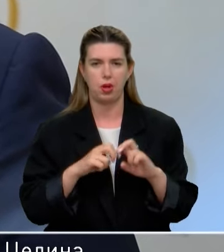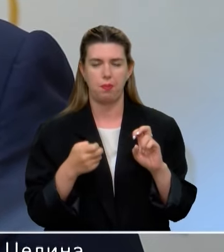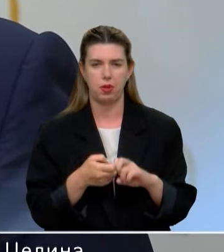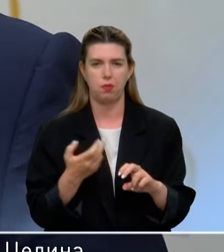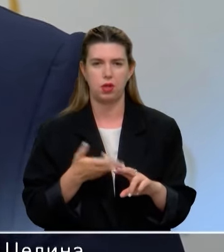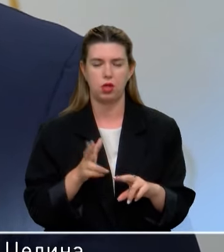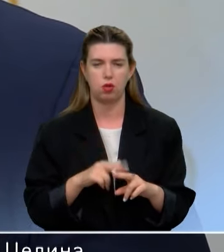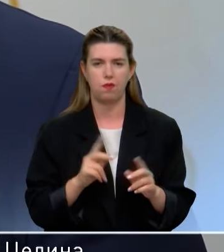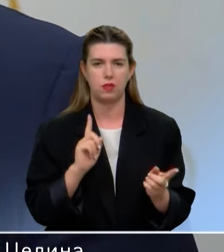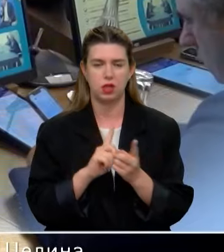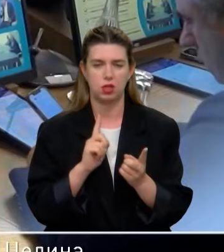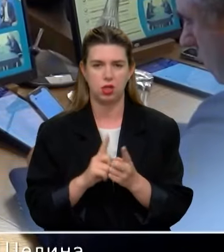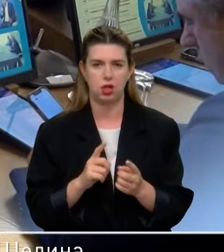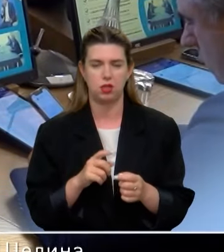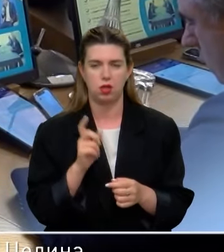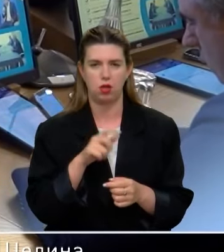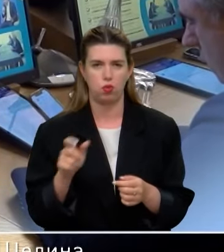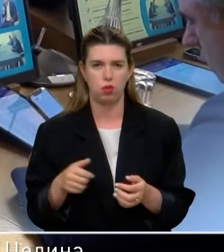с которой сталкивается